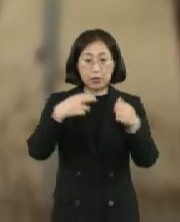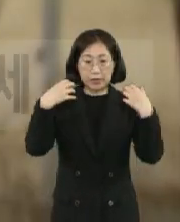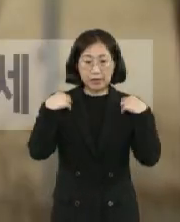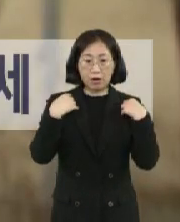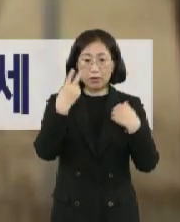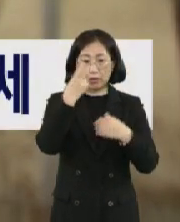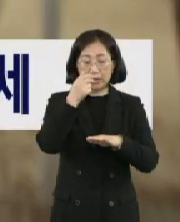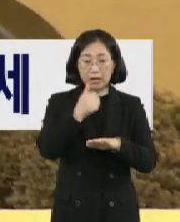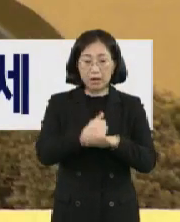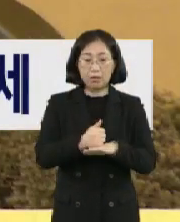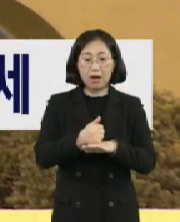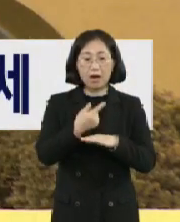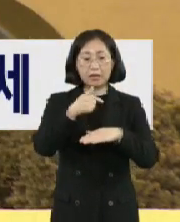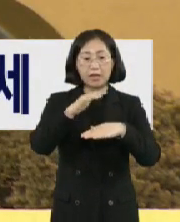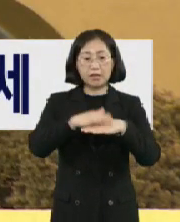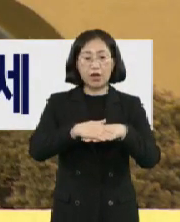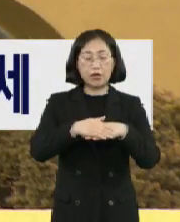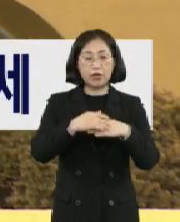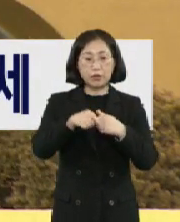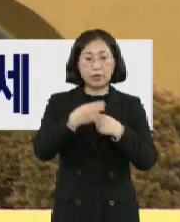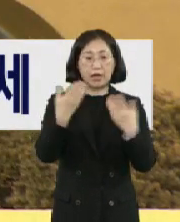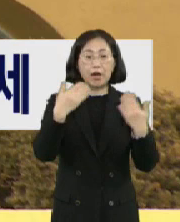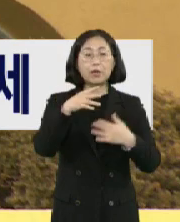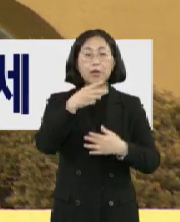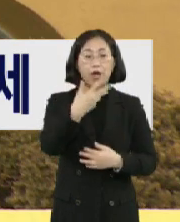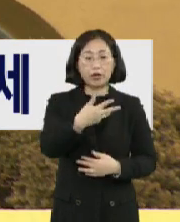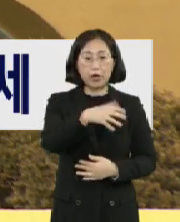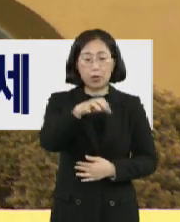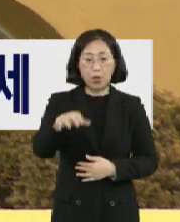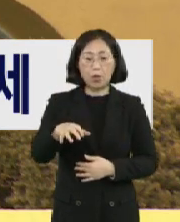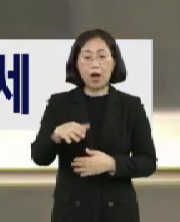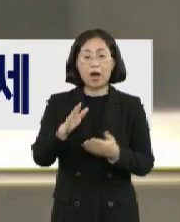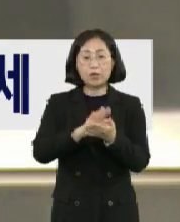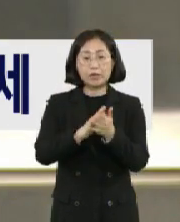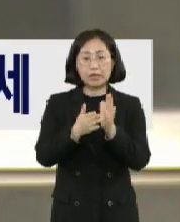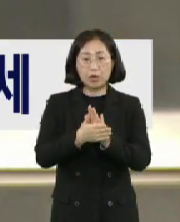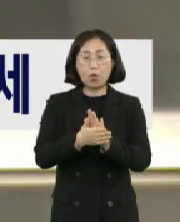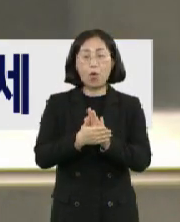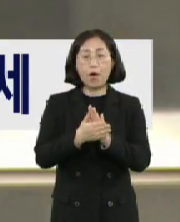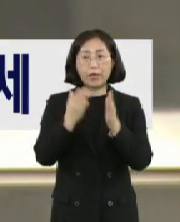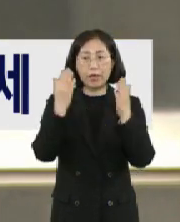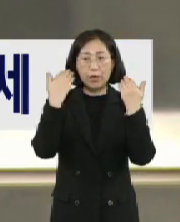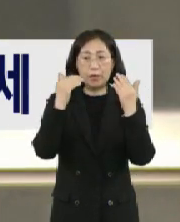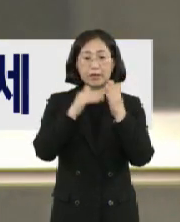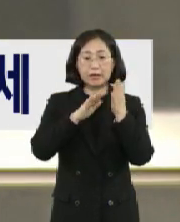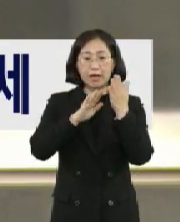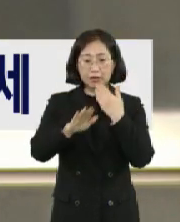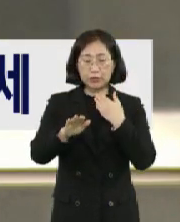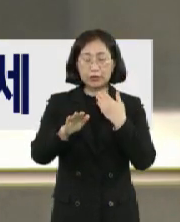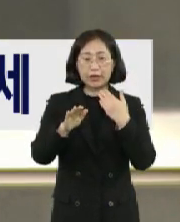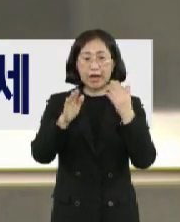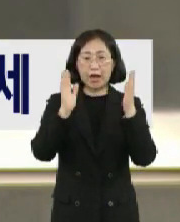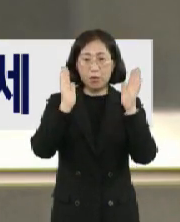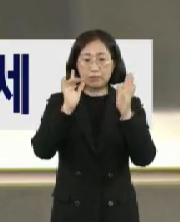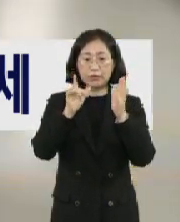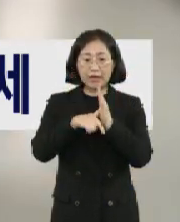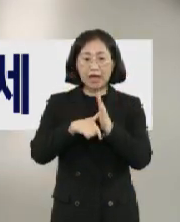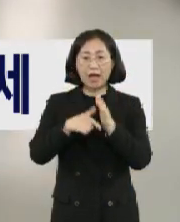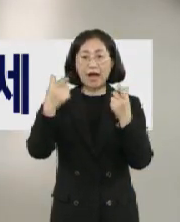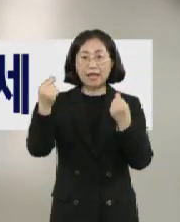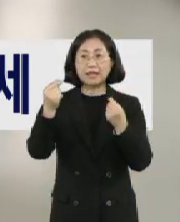결과 대전의 초등학교 8곳과 그에 딸린 병설 유치원의 방과후 학교에 같은 업체의 도시락이